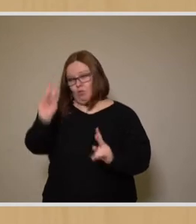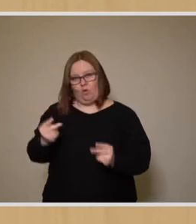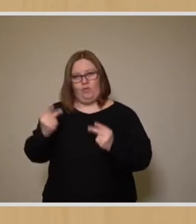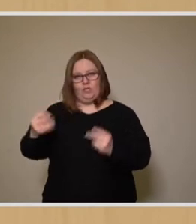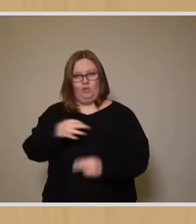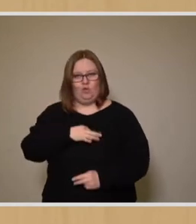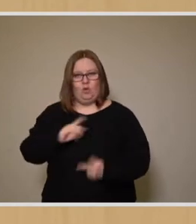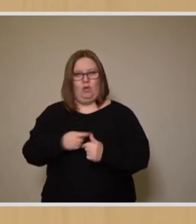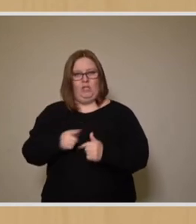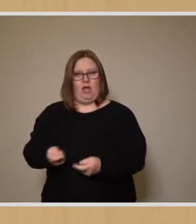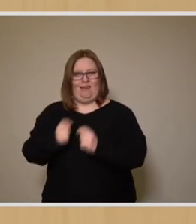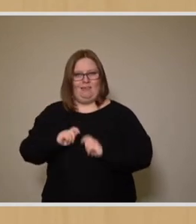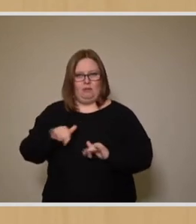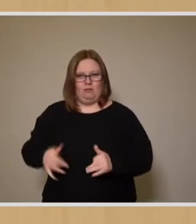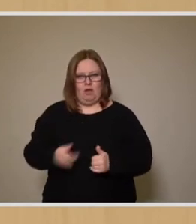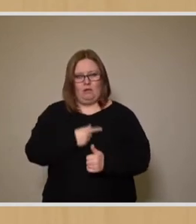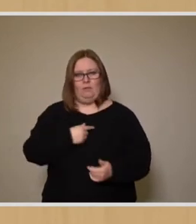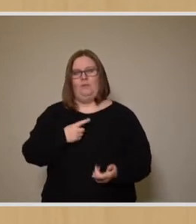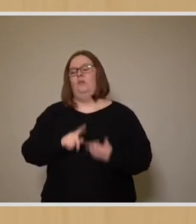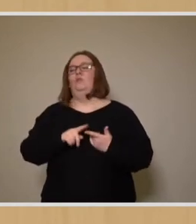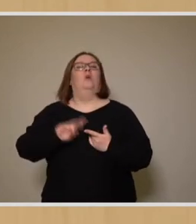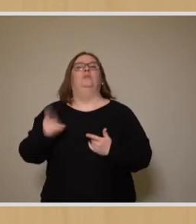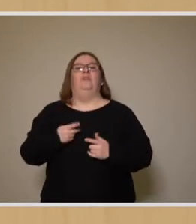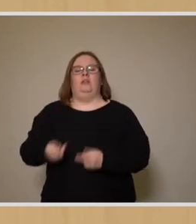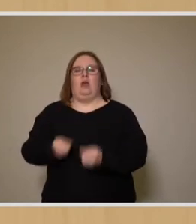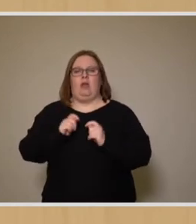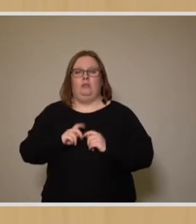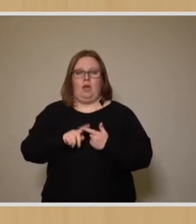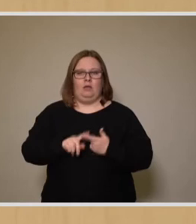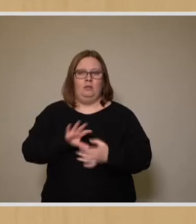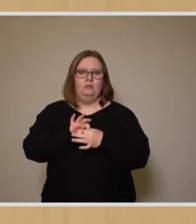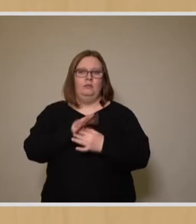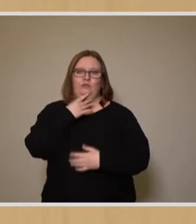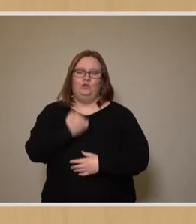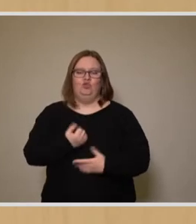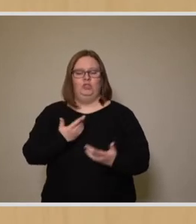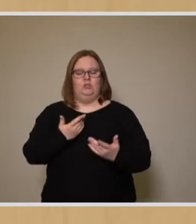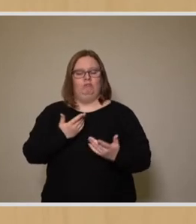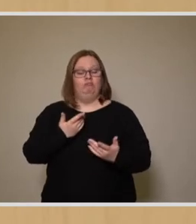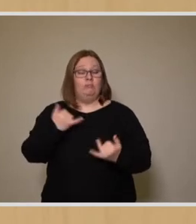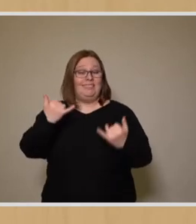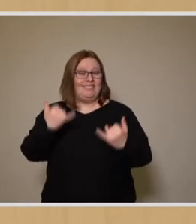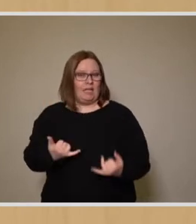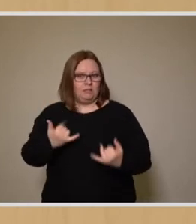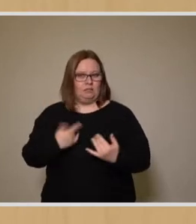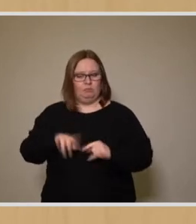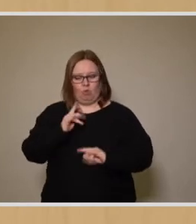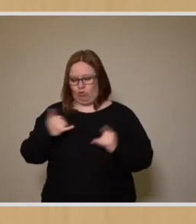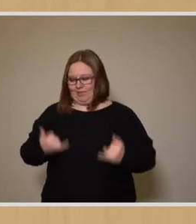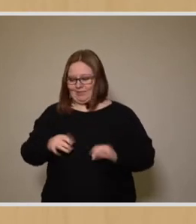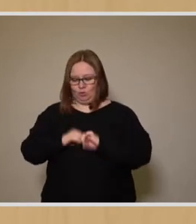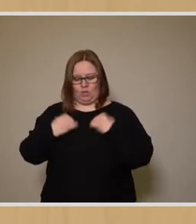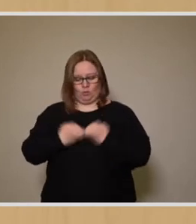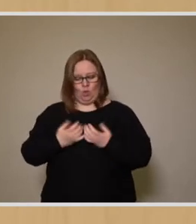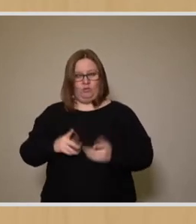liegt der eine Antrag vor. Und der zweite Antrag möchten wir anregen, dass jetzt bei dem Stand, wo wir jetzt sind,